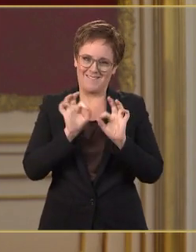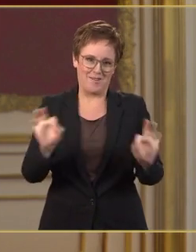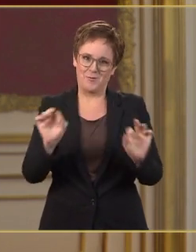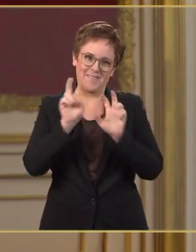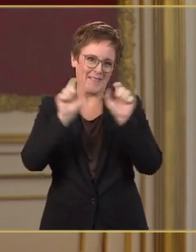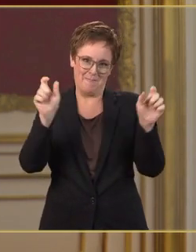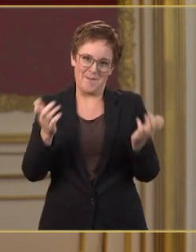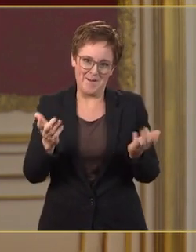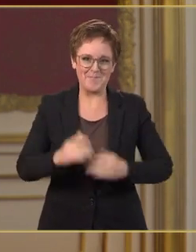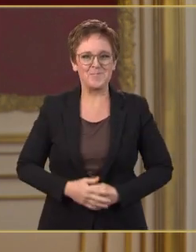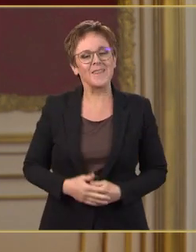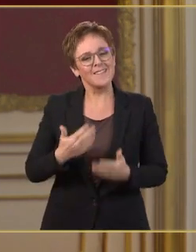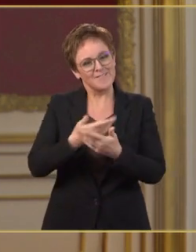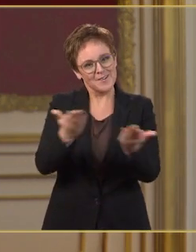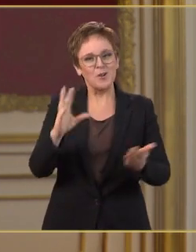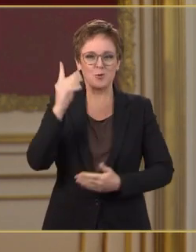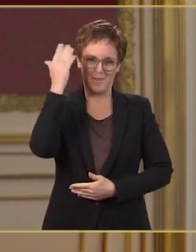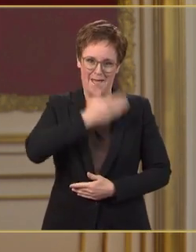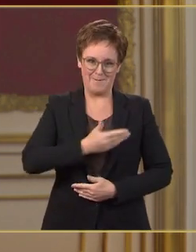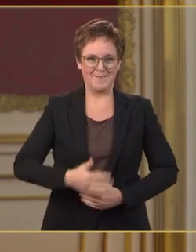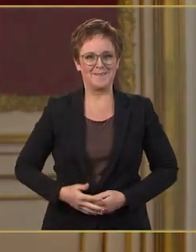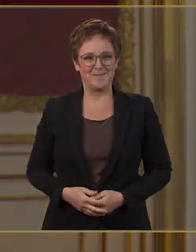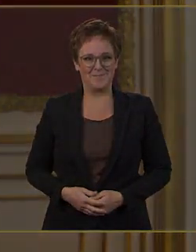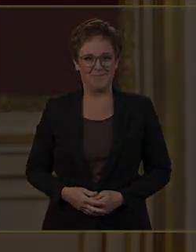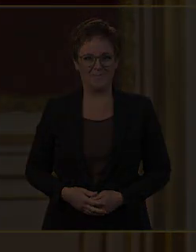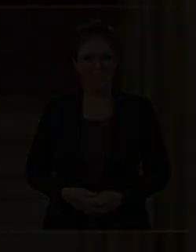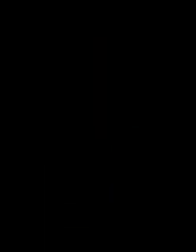ich wünsche ihnen noch einen schönen abend